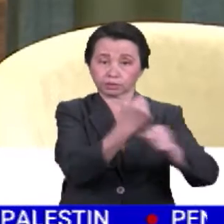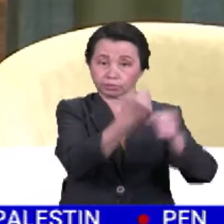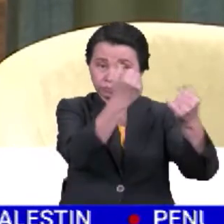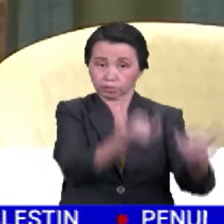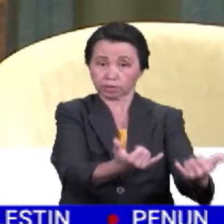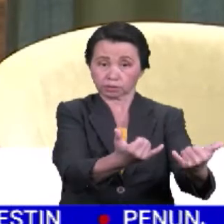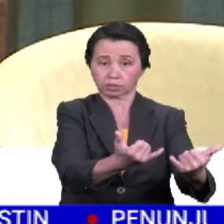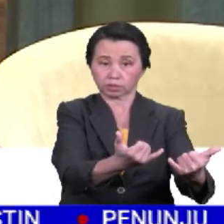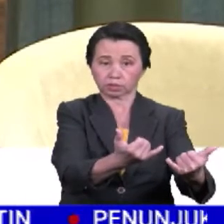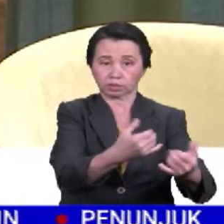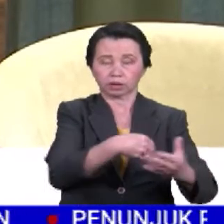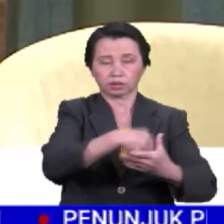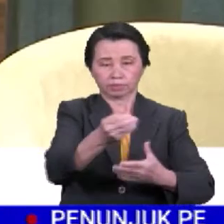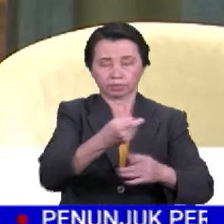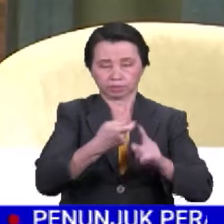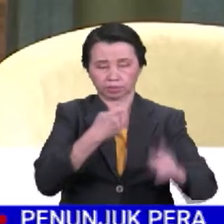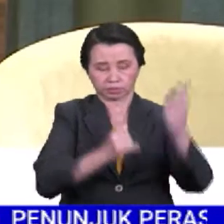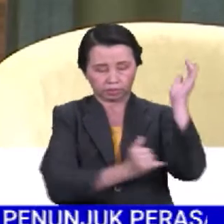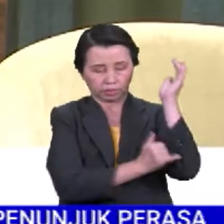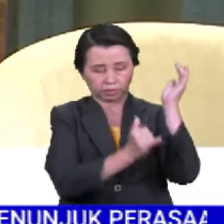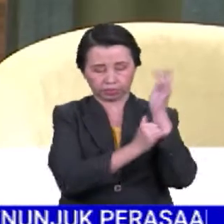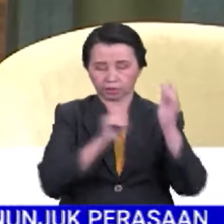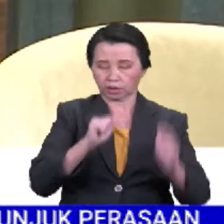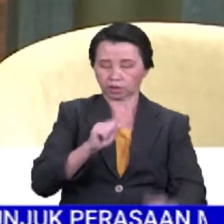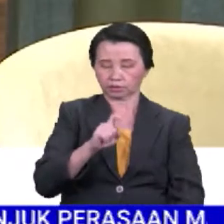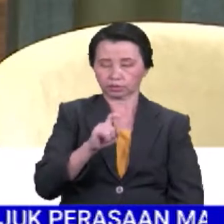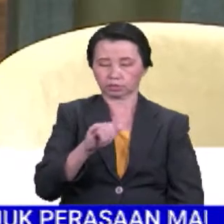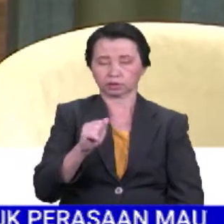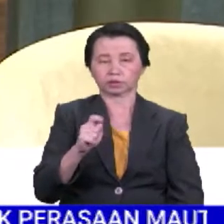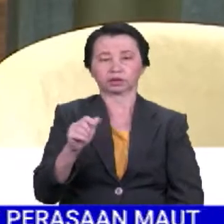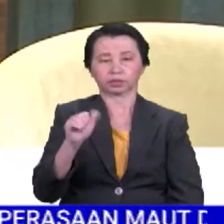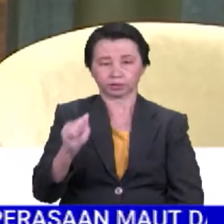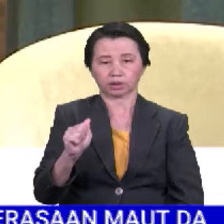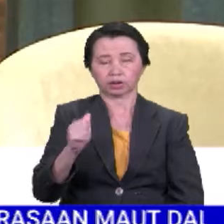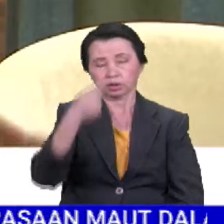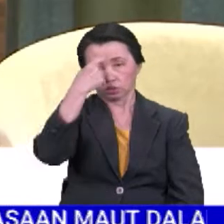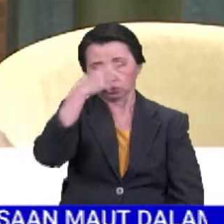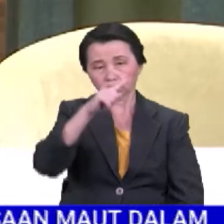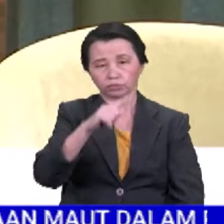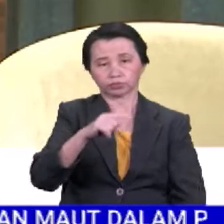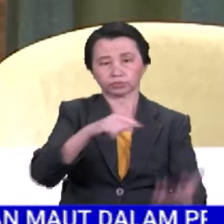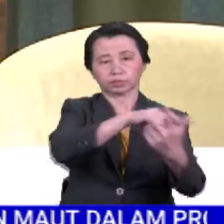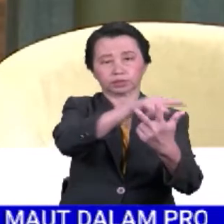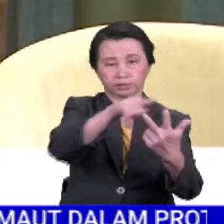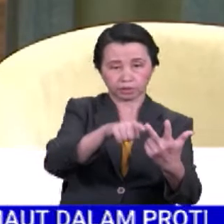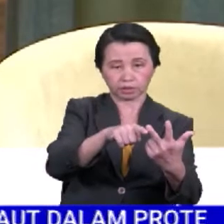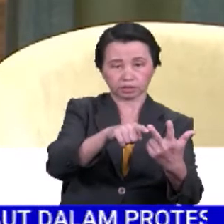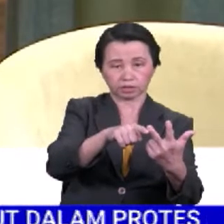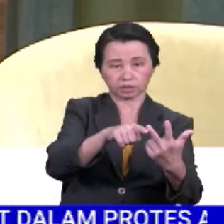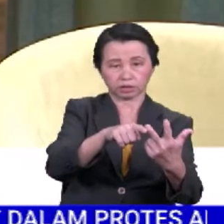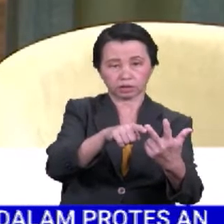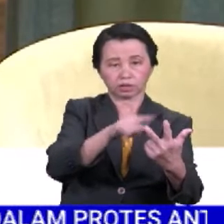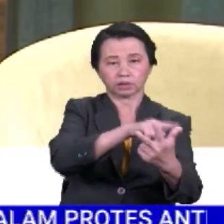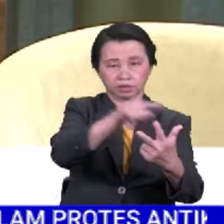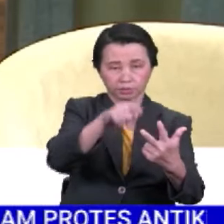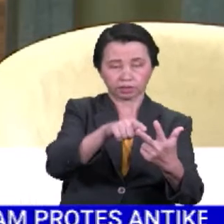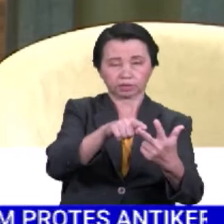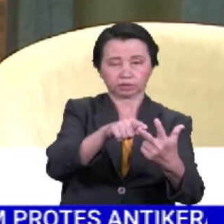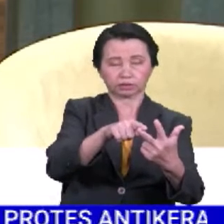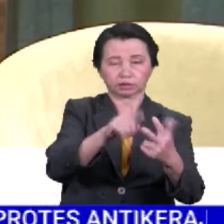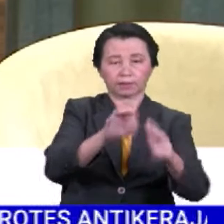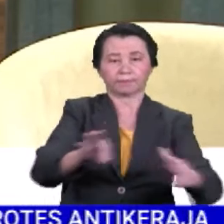diikrarkan oleh pihak Axiata Group Berhad kepada Yayasan Axiata untuk ketiga-tiga pillar tu, ya.